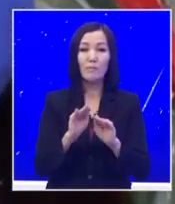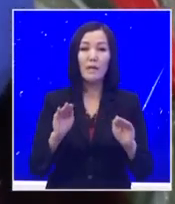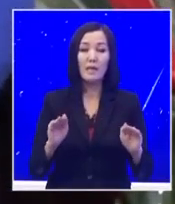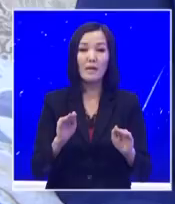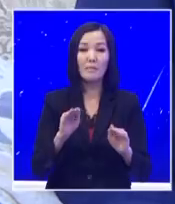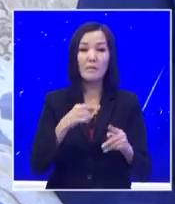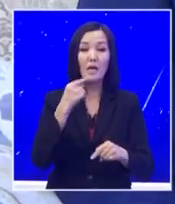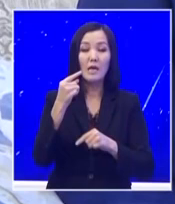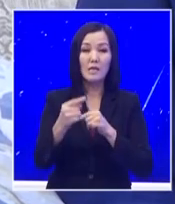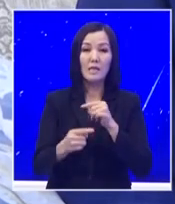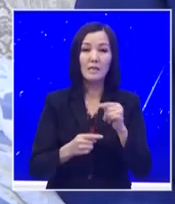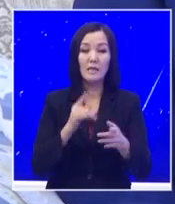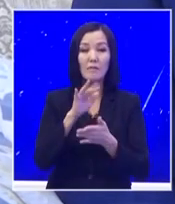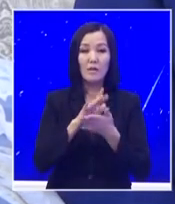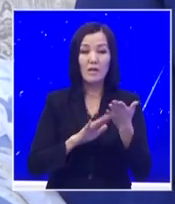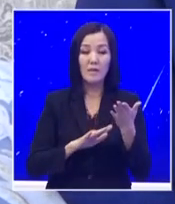есен,